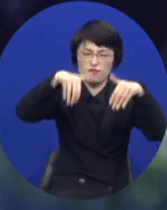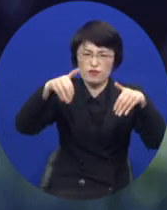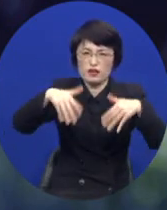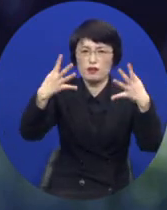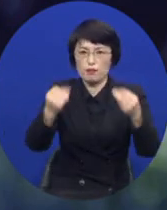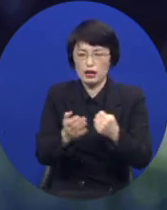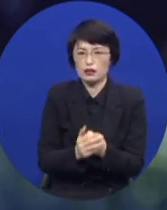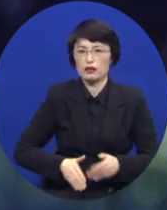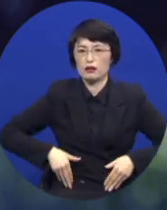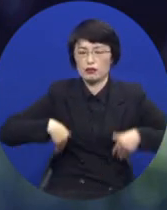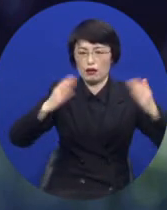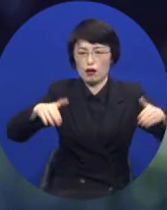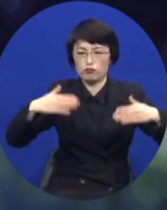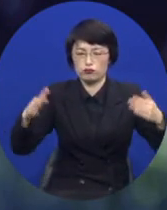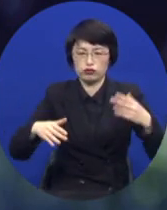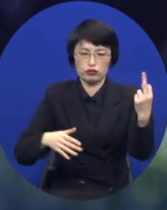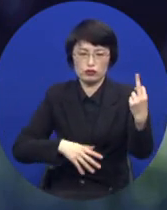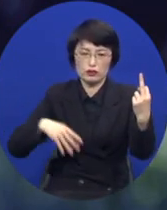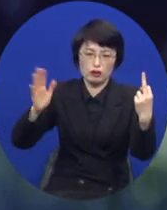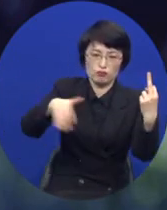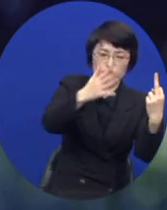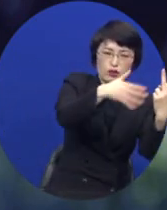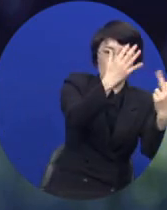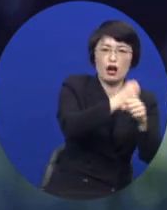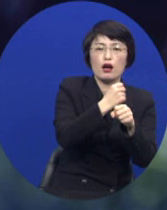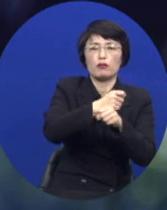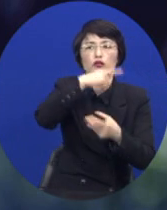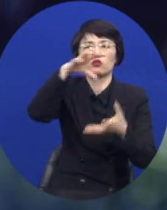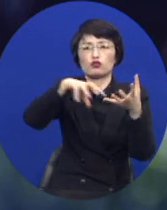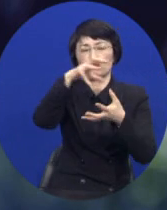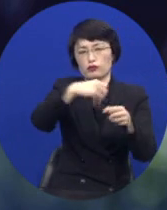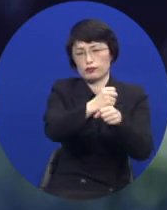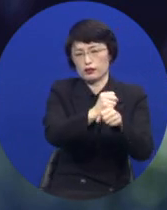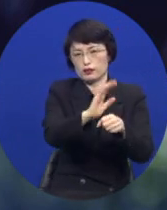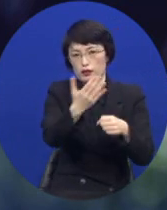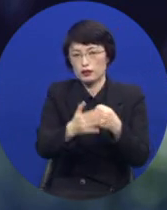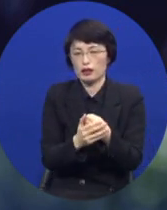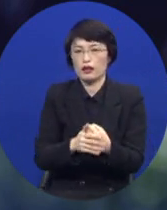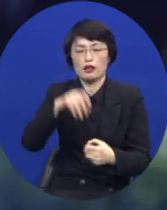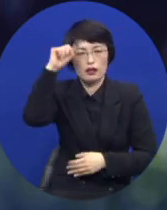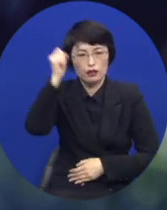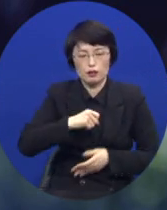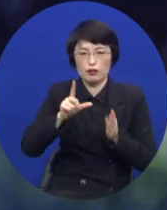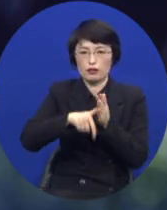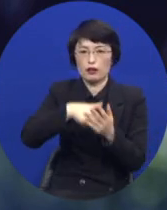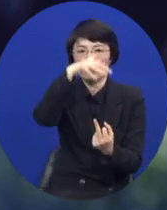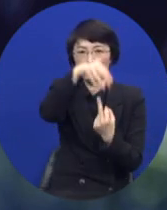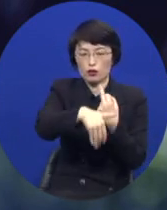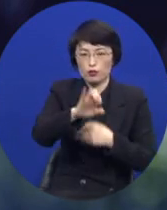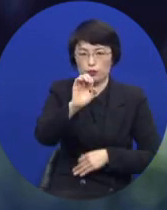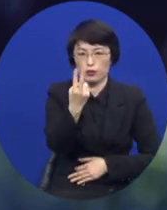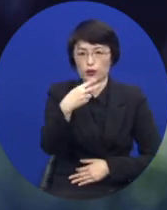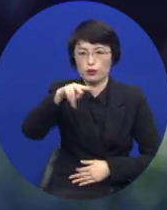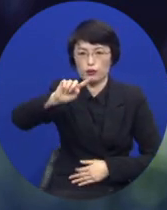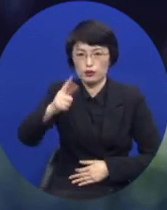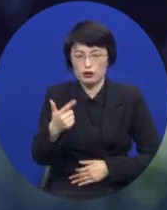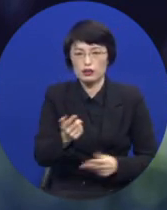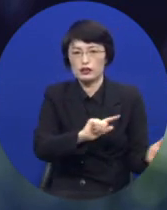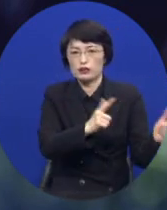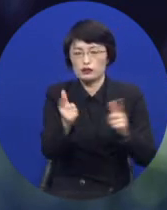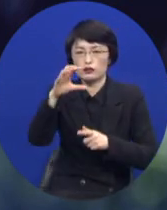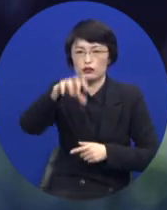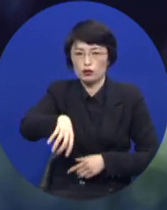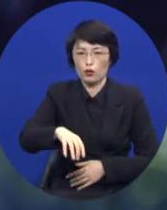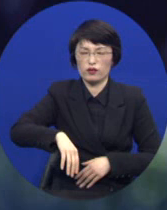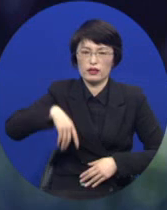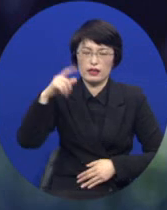한라산과 부딪히면서 비구름 때가 발달하게 씁니다 새벽시간 때 소개 포와 표선 남원 성산의 중심으로 돌풍이